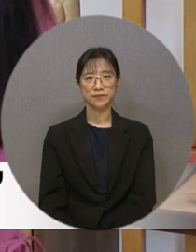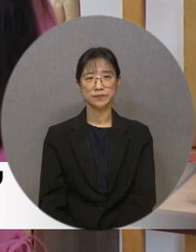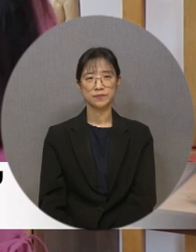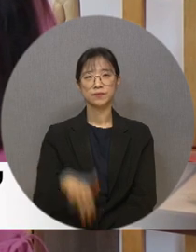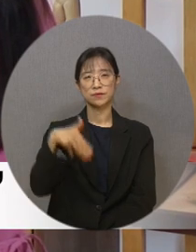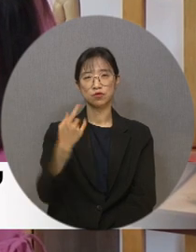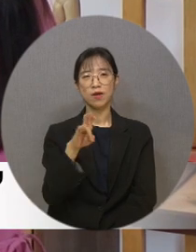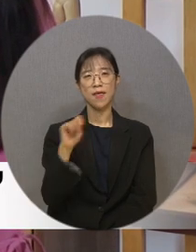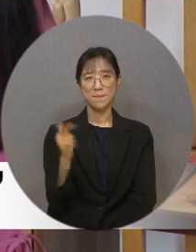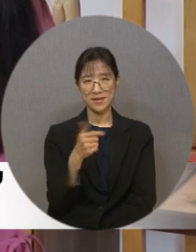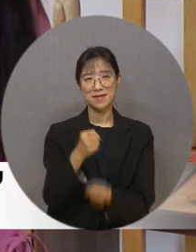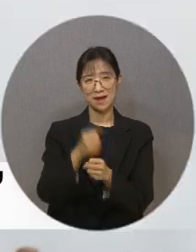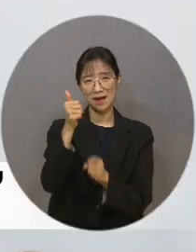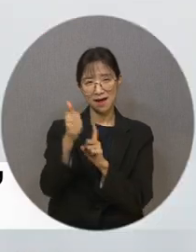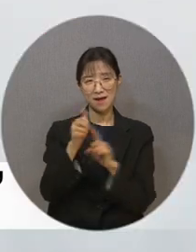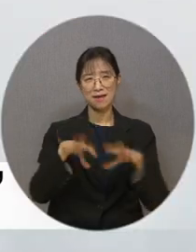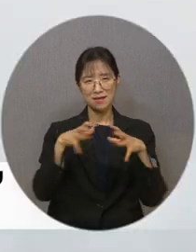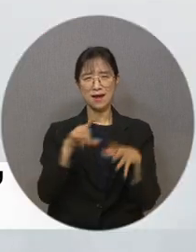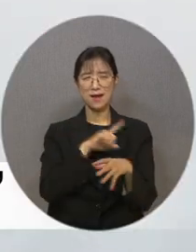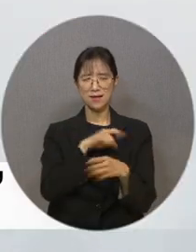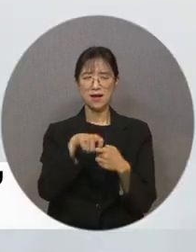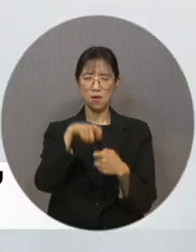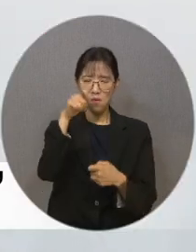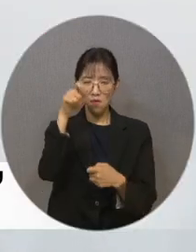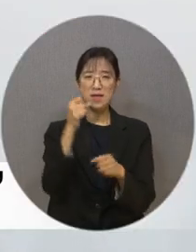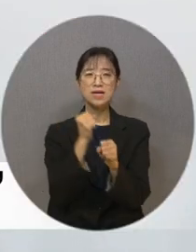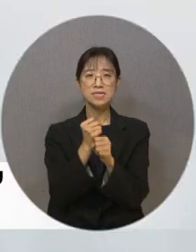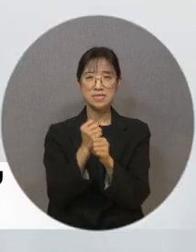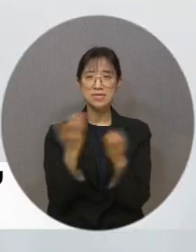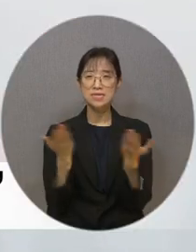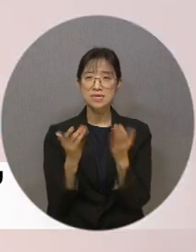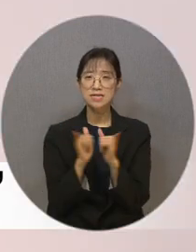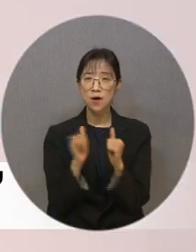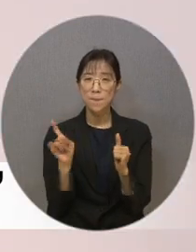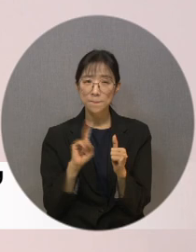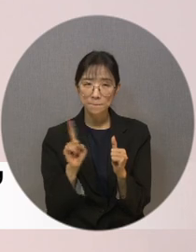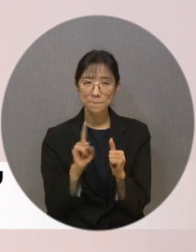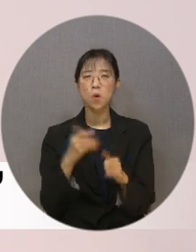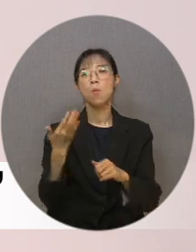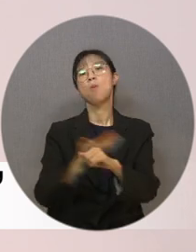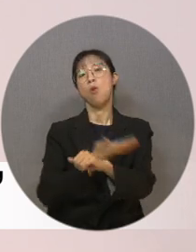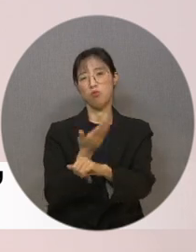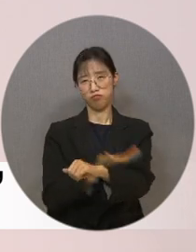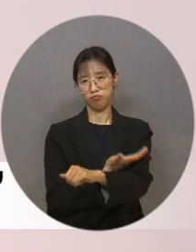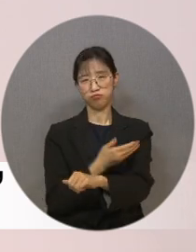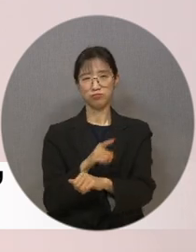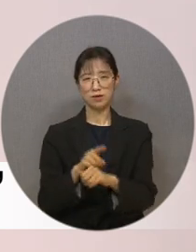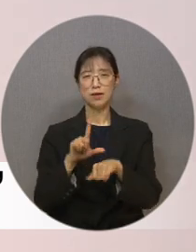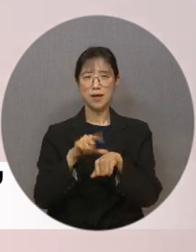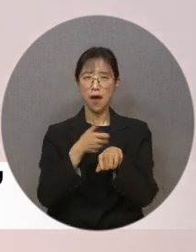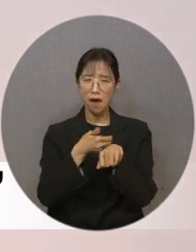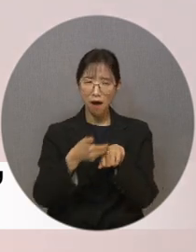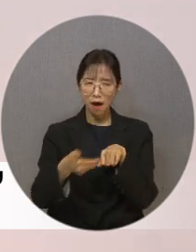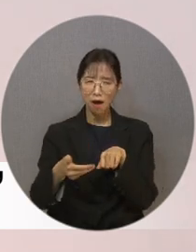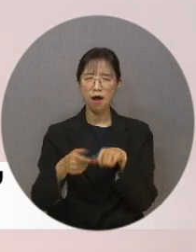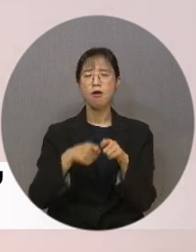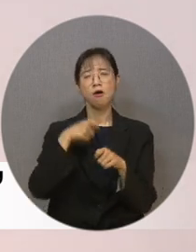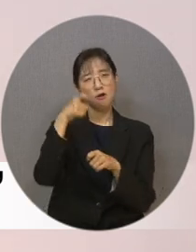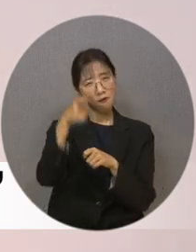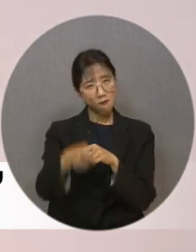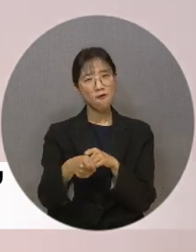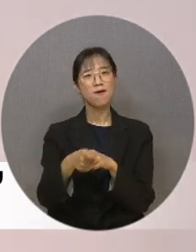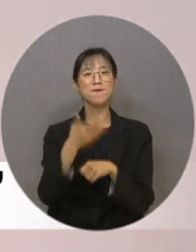최민 작가는 세상에서 가장 오래된 직업 중 하나로 목수라 말하며 세월이 변해도 영원한 존재로